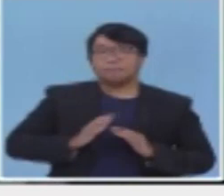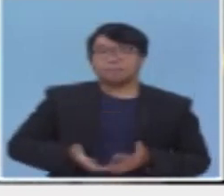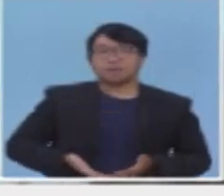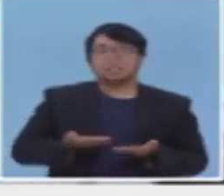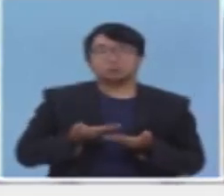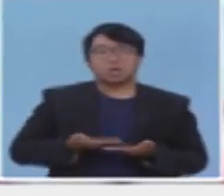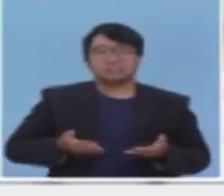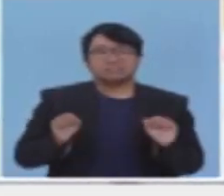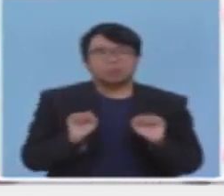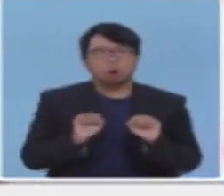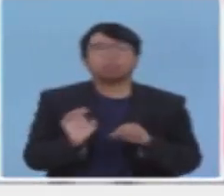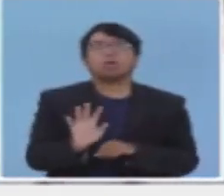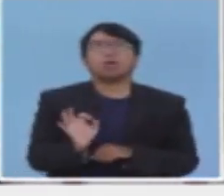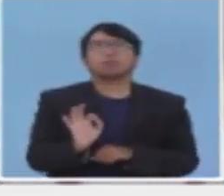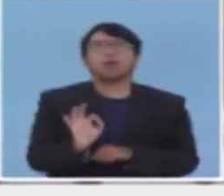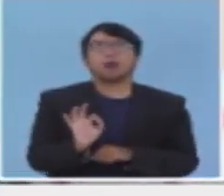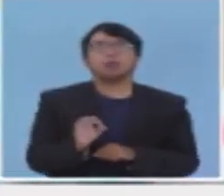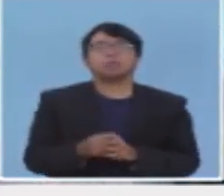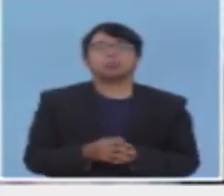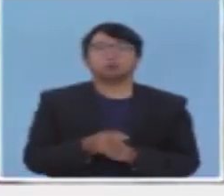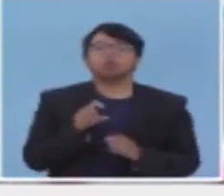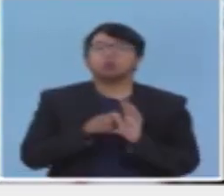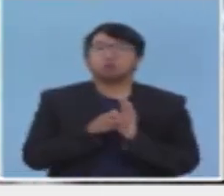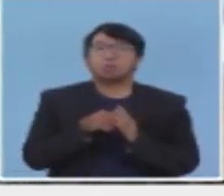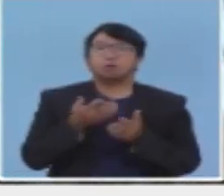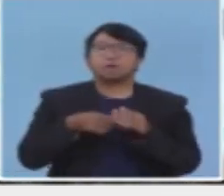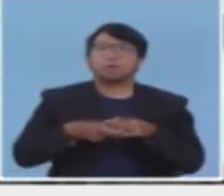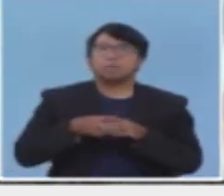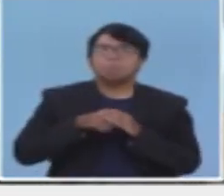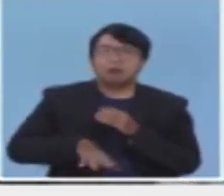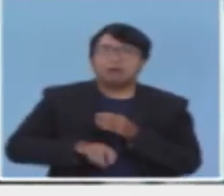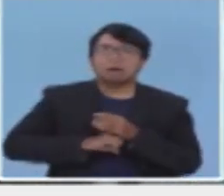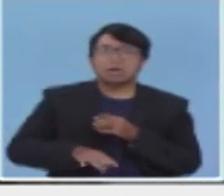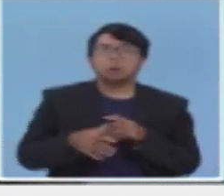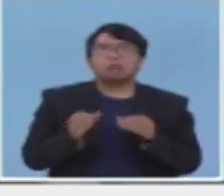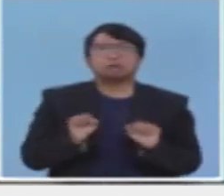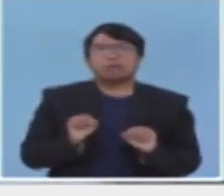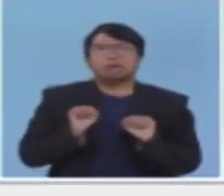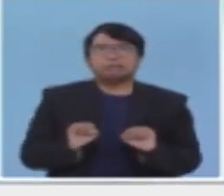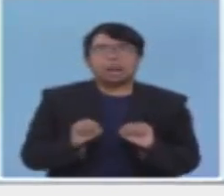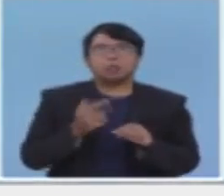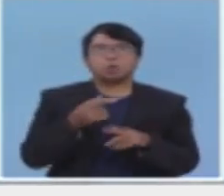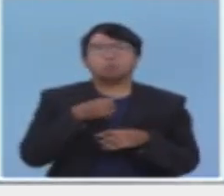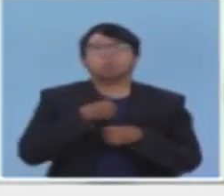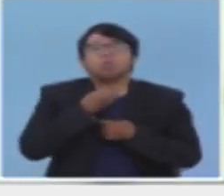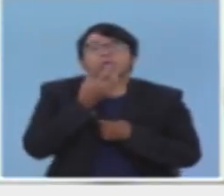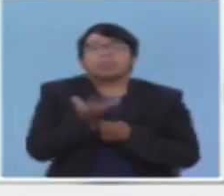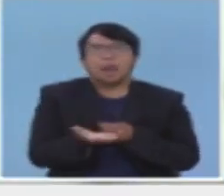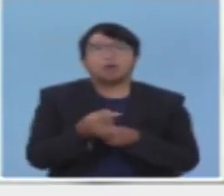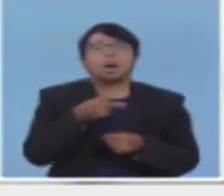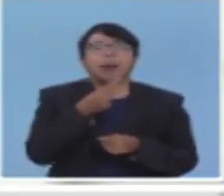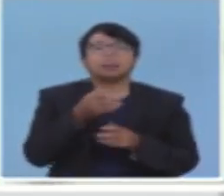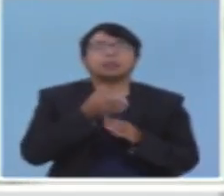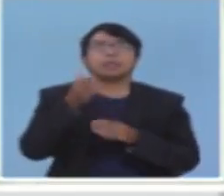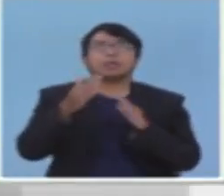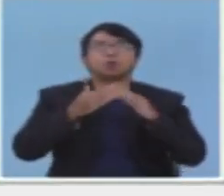Misalnya pada ibu dengan perdarahan, kejang, atau muntah hebat, mungkin itu yang tetap harus berkunjung ke